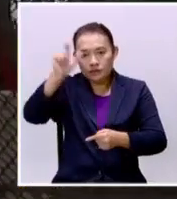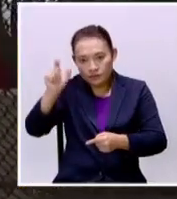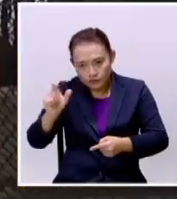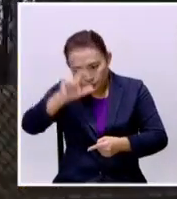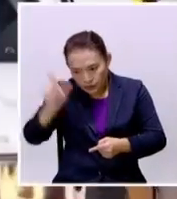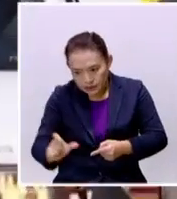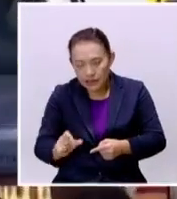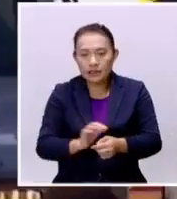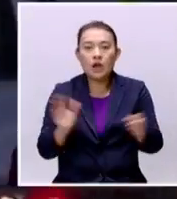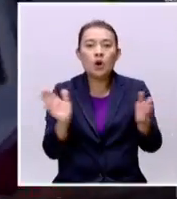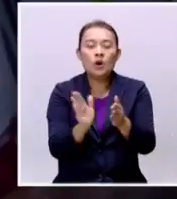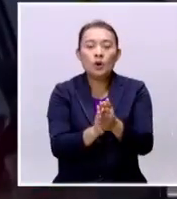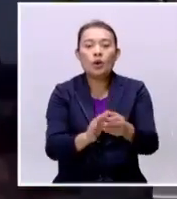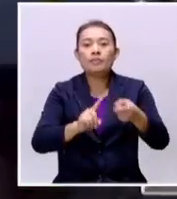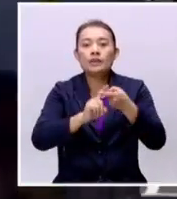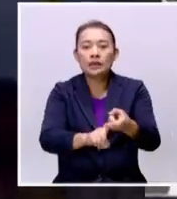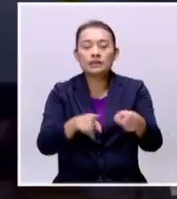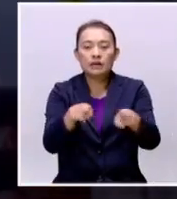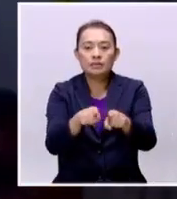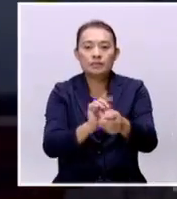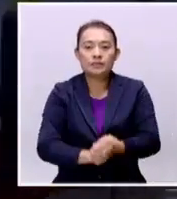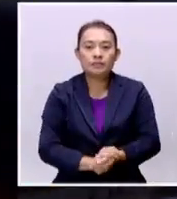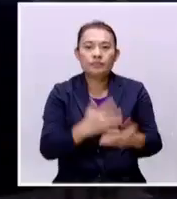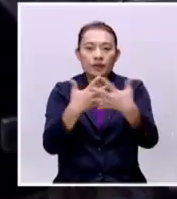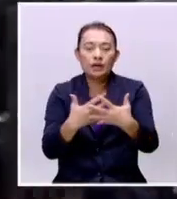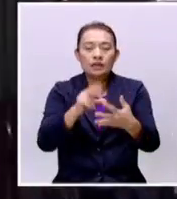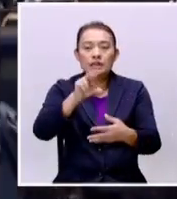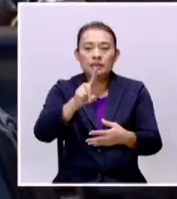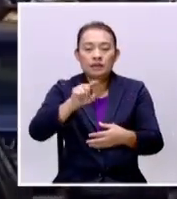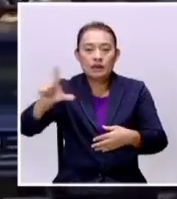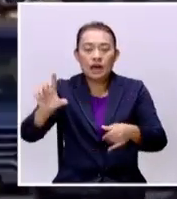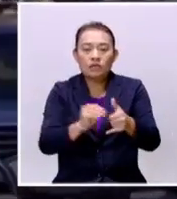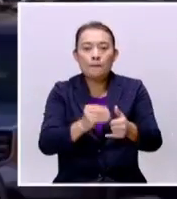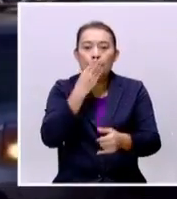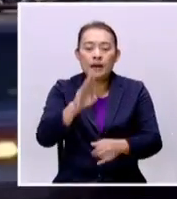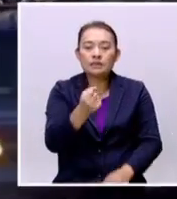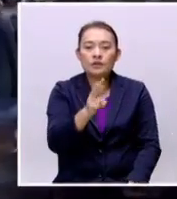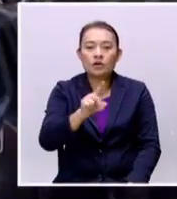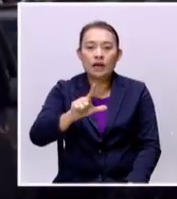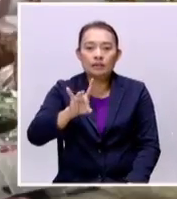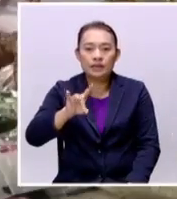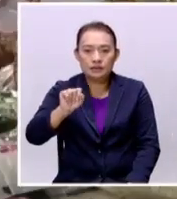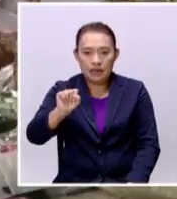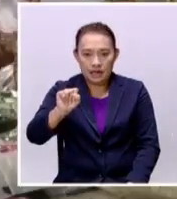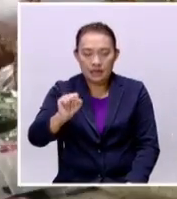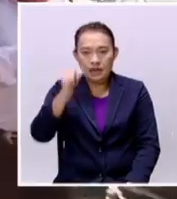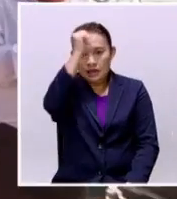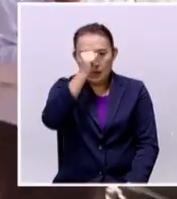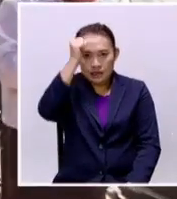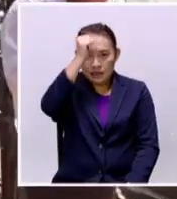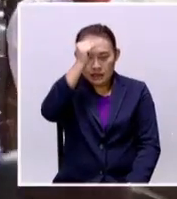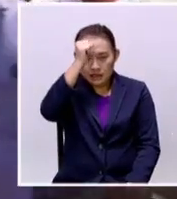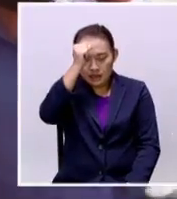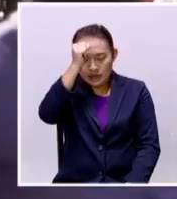หรับสหรัฐมีจำนวนผู้ติดเชื้อมากกว่า31ล้านคนค่ะบราซิล12ล้าน8แสนคนแซงหน้าอินเดียขึ้นมา